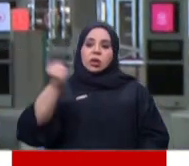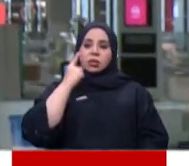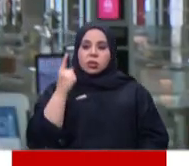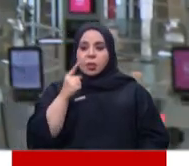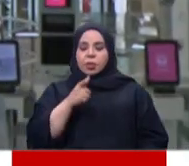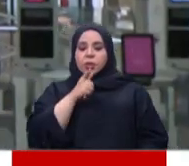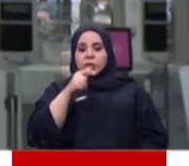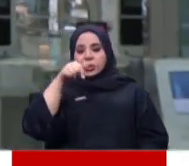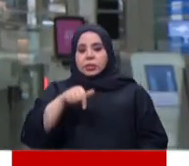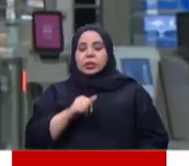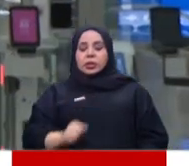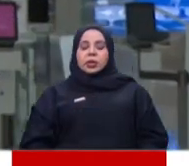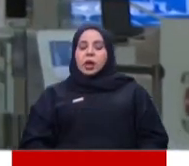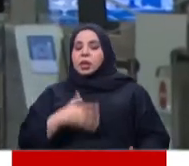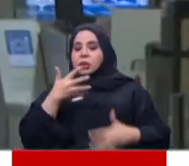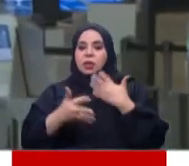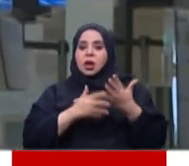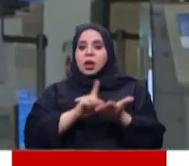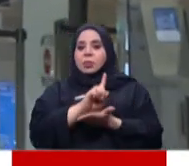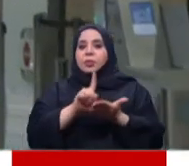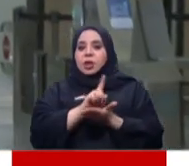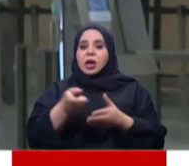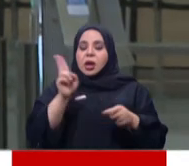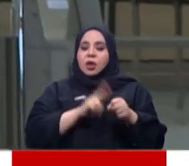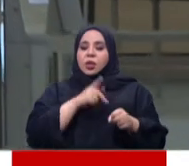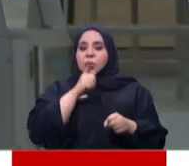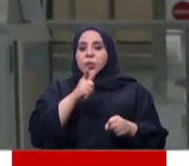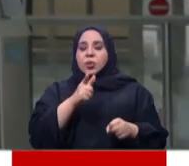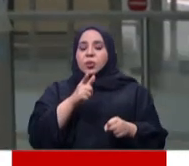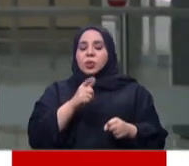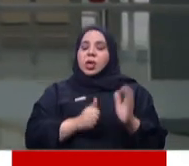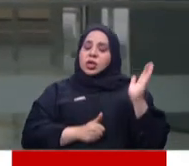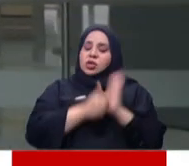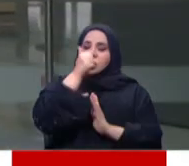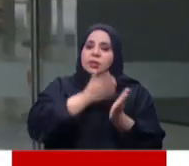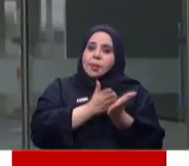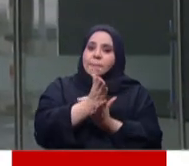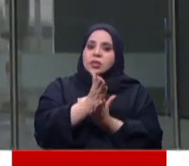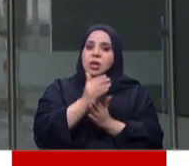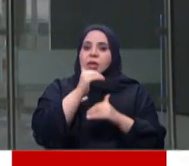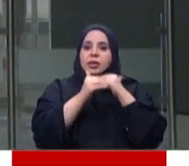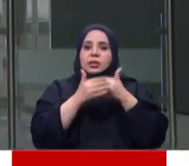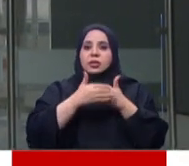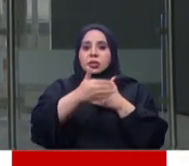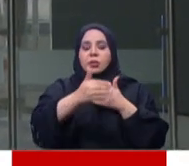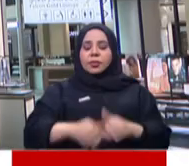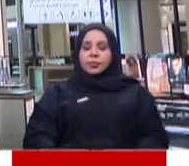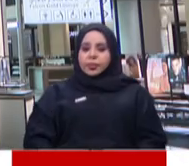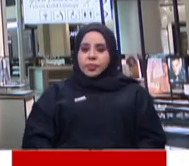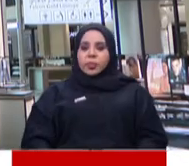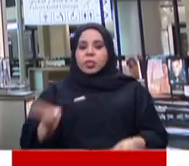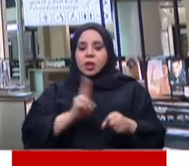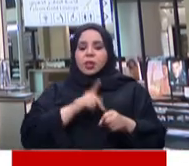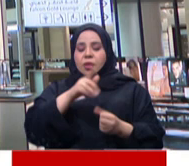المراعي للبيئة والطاقة، والتي تمثل أيقونة عالمية للإنجاز في مجال الاستدامة. وتبلغ